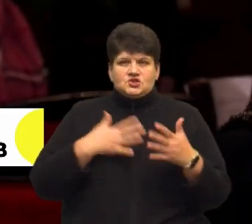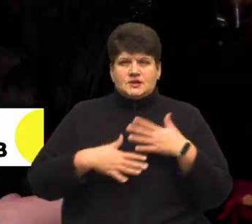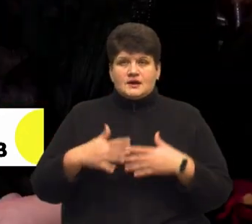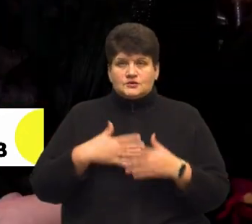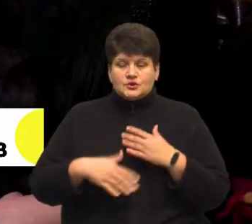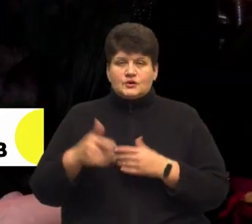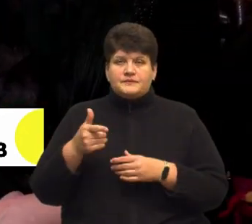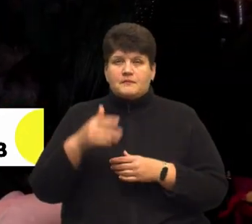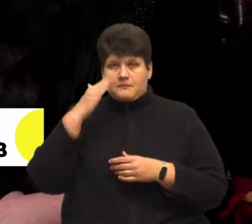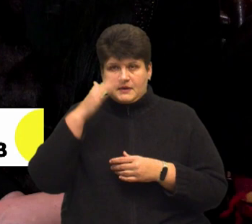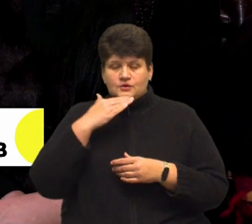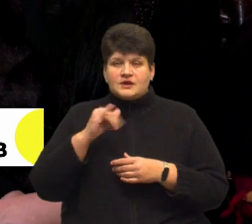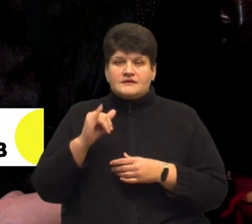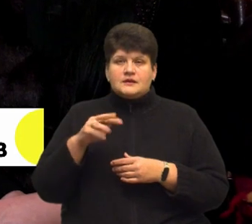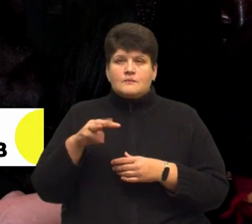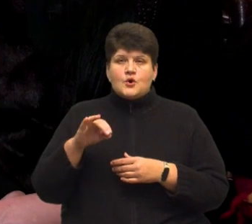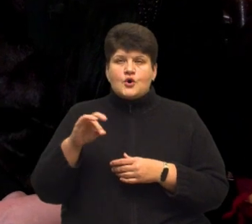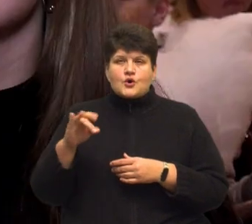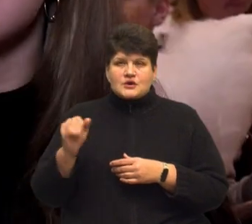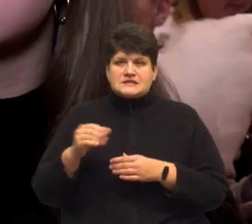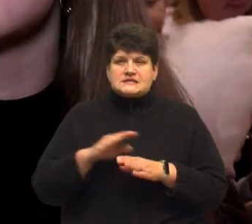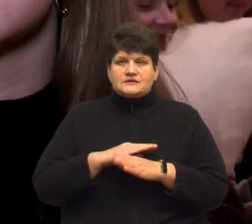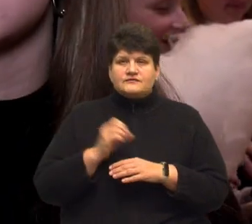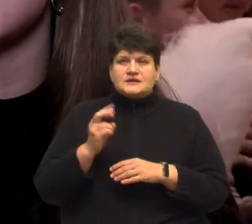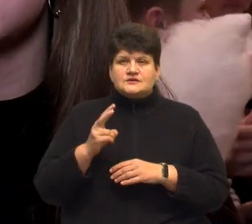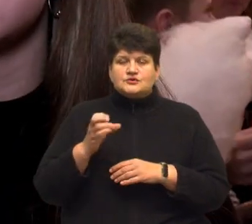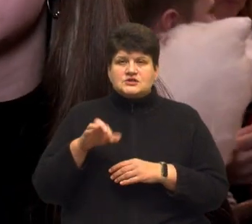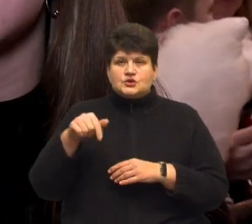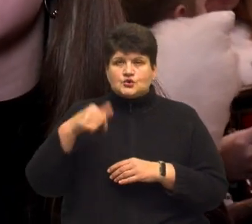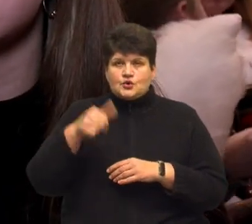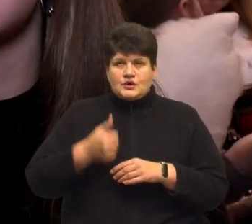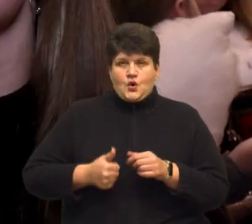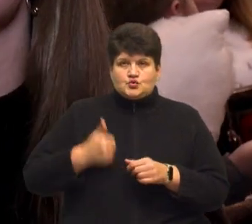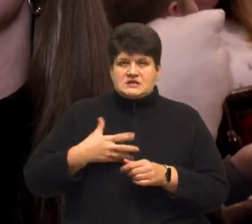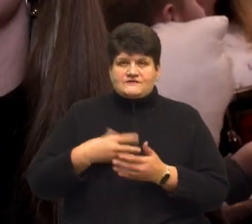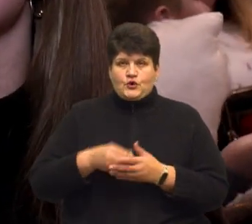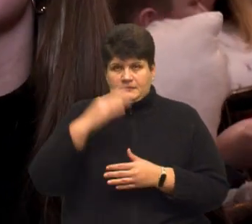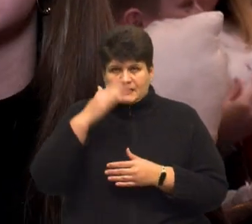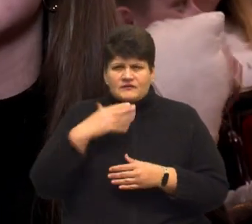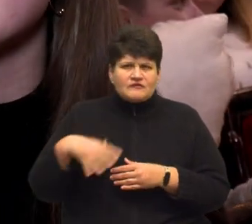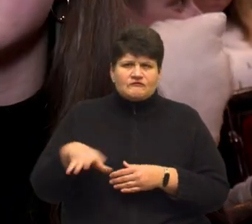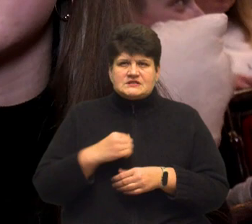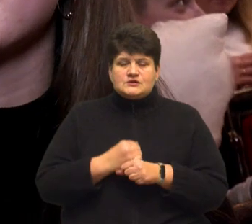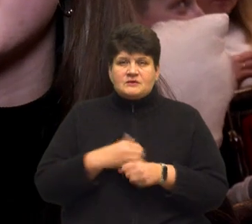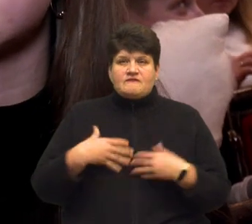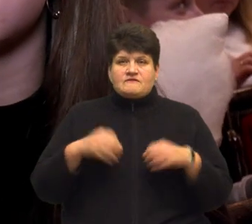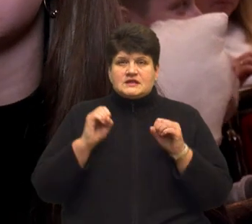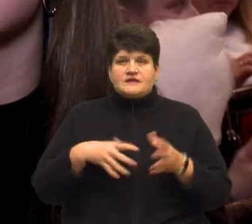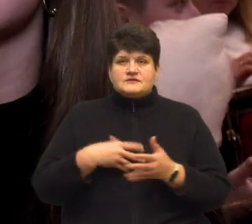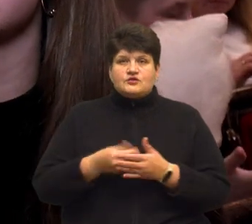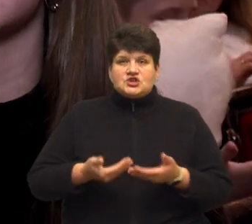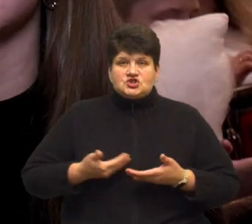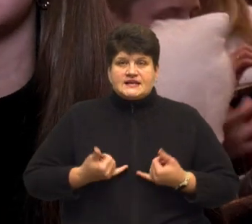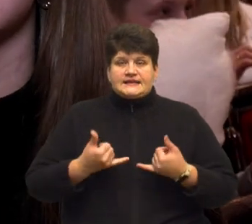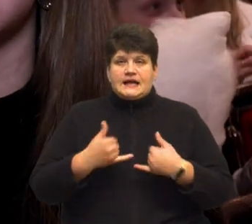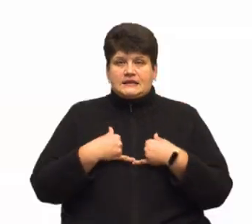Іван Мороз загинув 12 січня Цього року я горжчуся своїм татом бо він все зробив віддав своє життя заради нас щоб